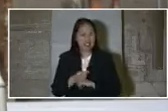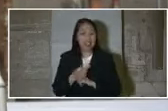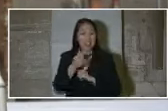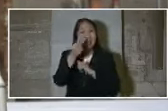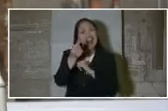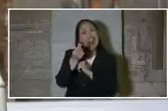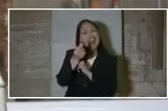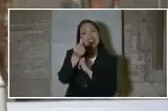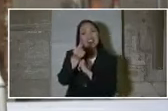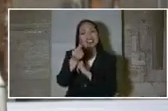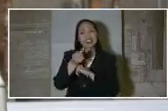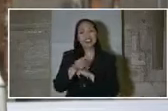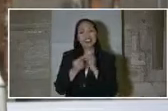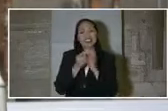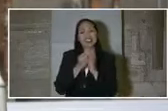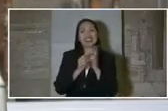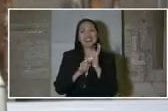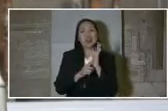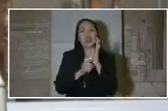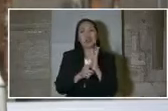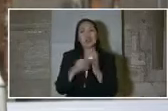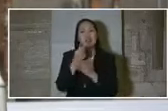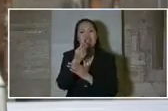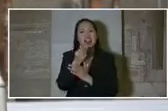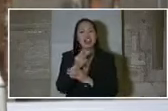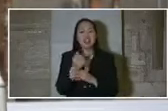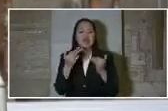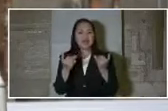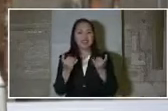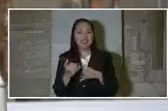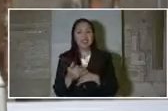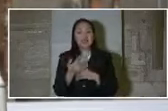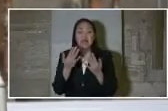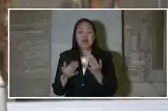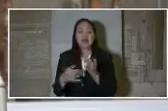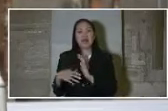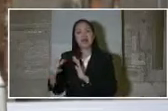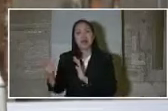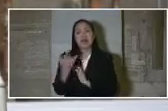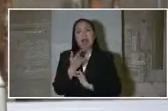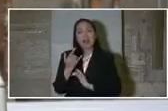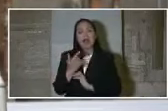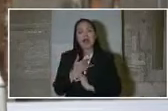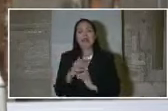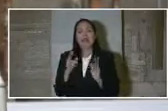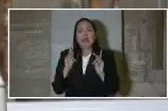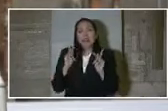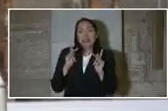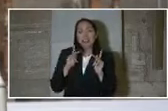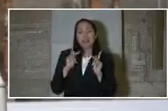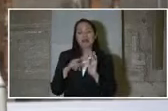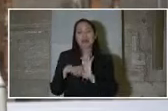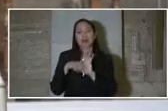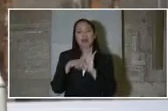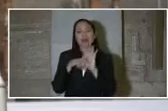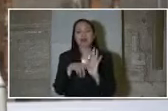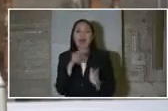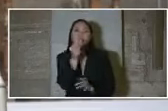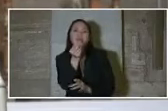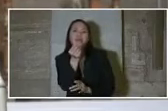Heart sign, no? He showed me a heart sign, he must love me, no? Kilig na, pinakitaan lang ng ganyan ng